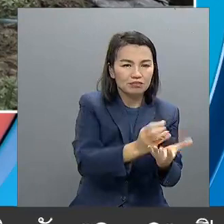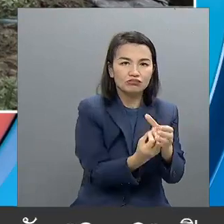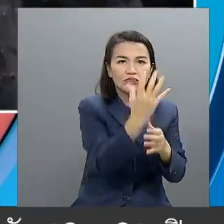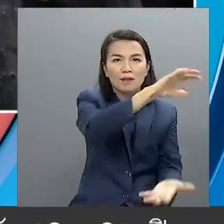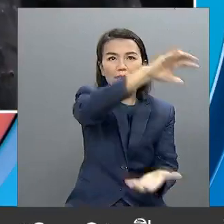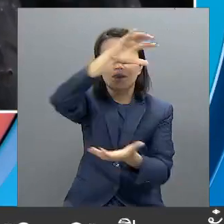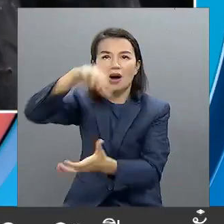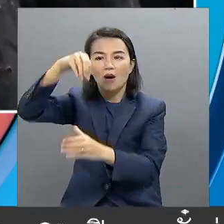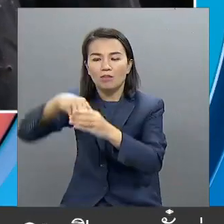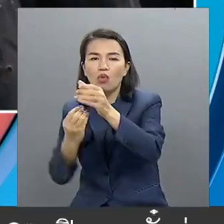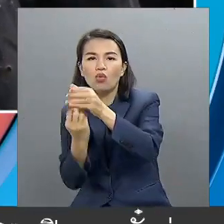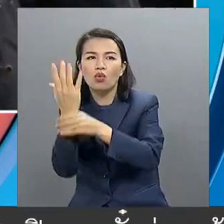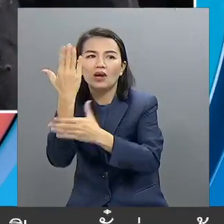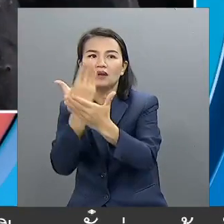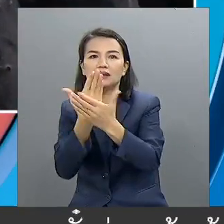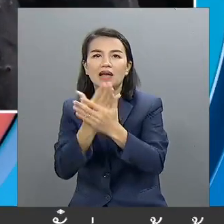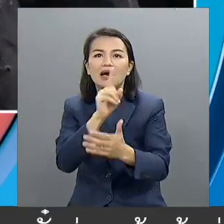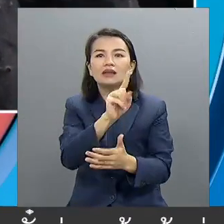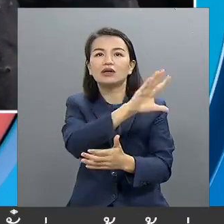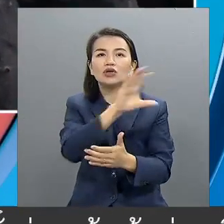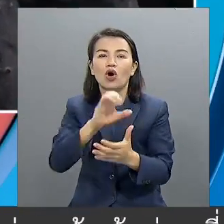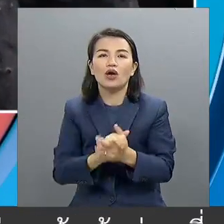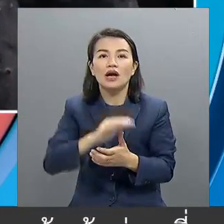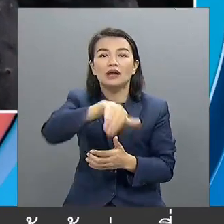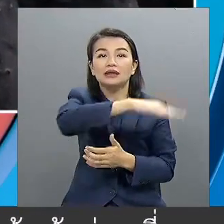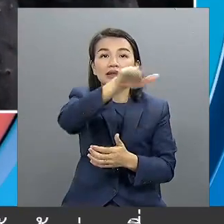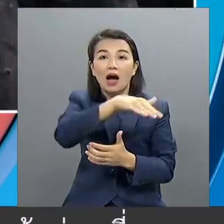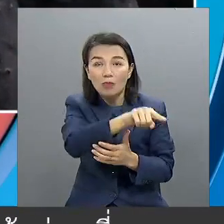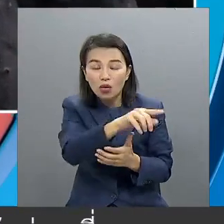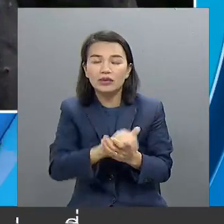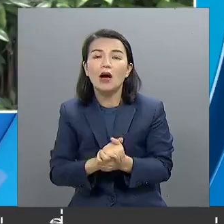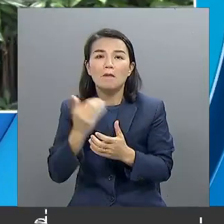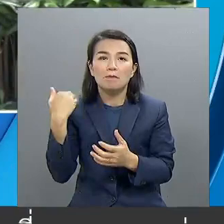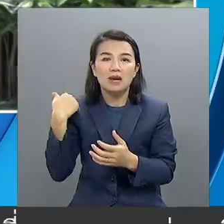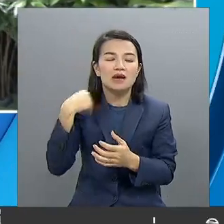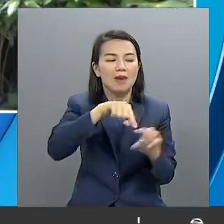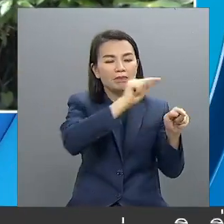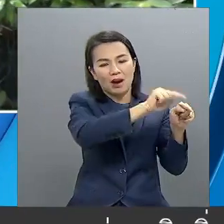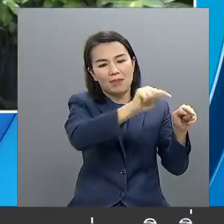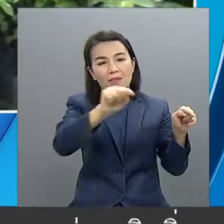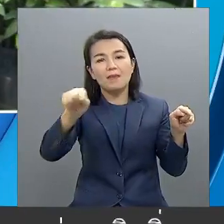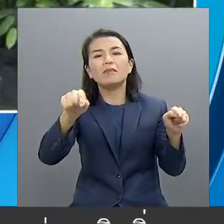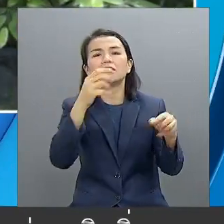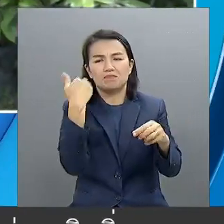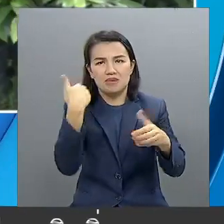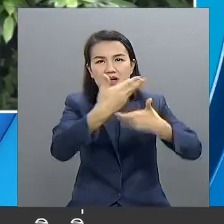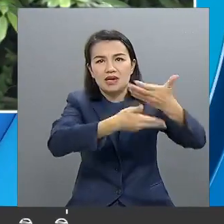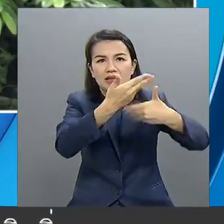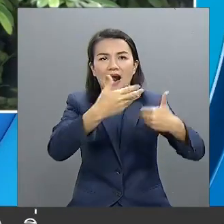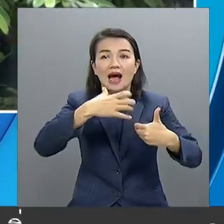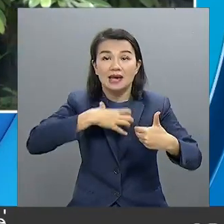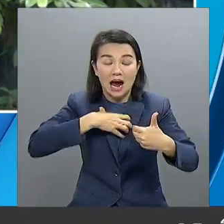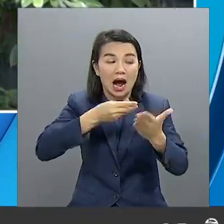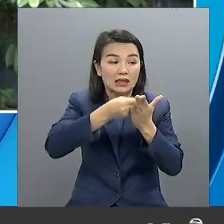ากตทพื้นที่เองนอกจากคุราชันแล้จะมส่วออีกเหมือนกันใที่อยากจะมีทเรีน 1000 ไ female page